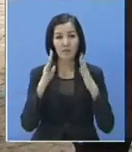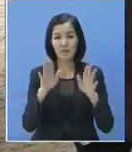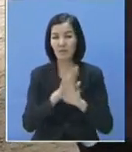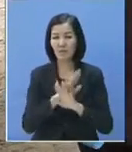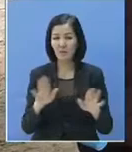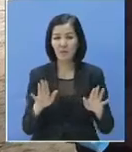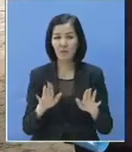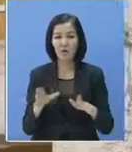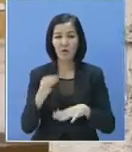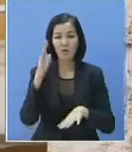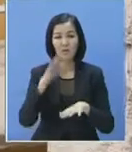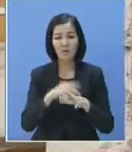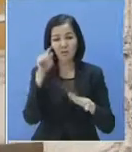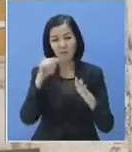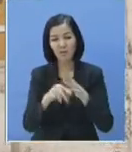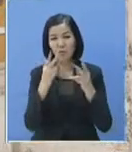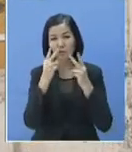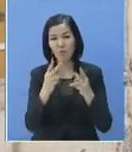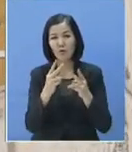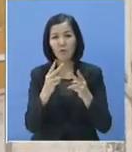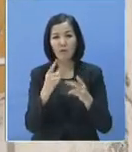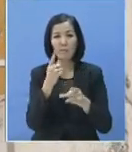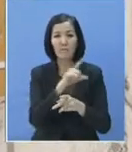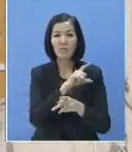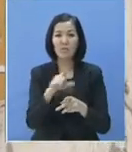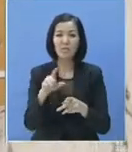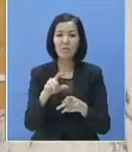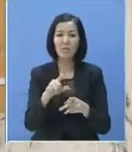сыңайлы. Облыс әкімі ішін аралап көріп, алғашқы қабаттан